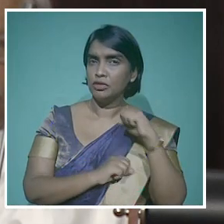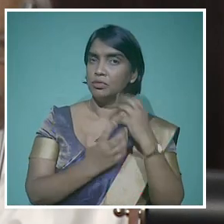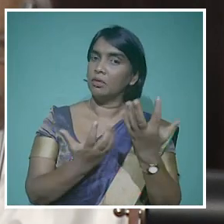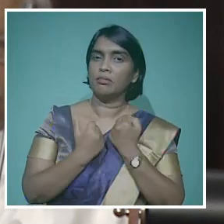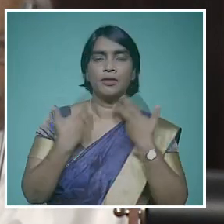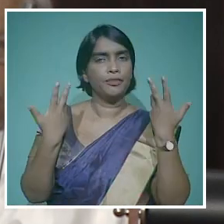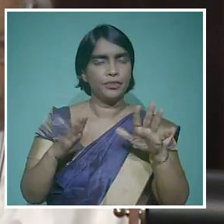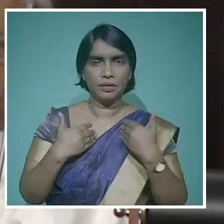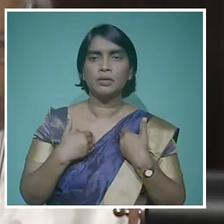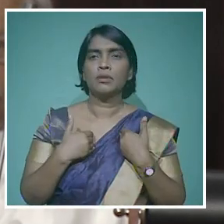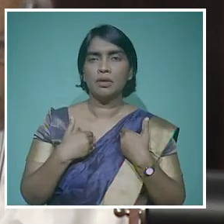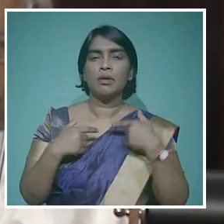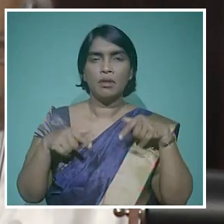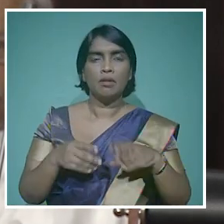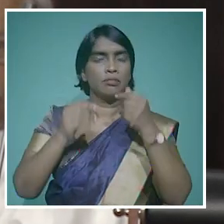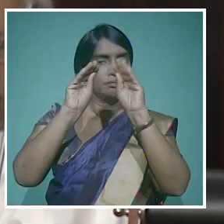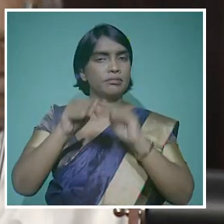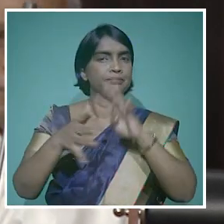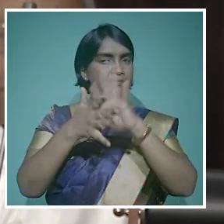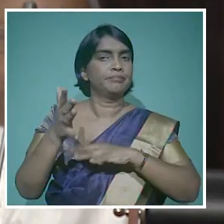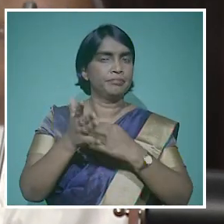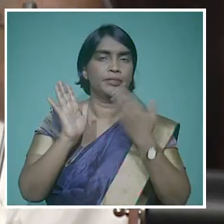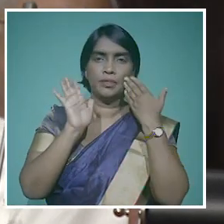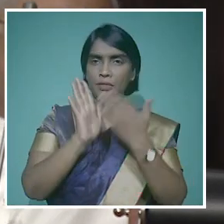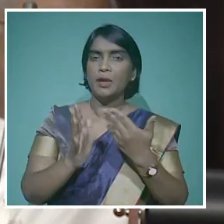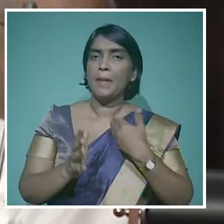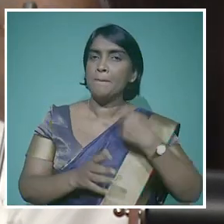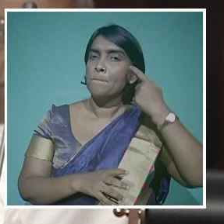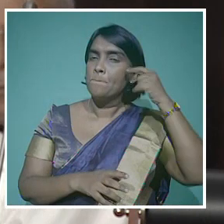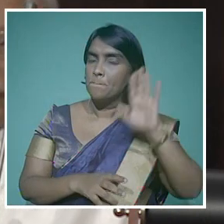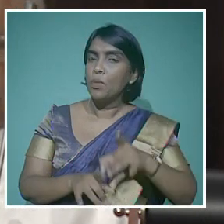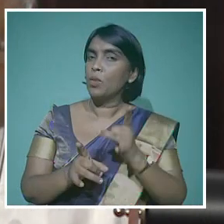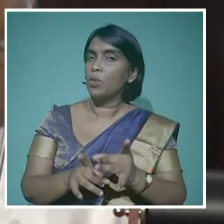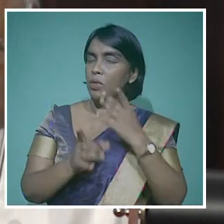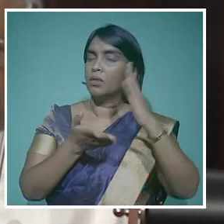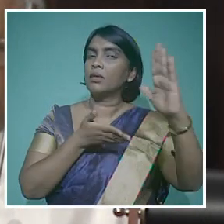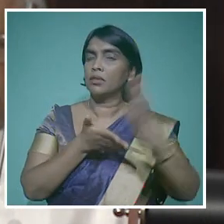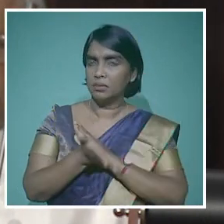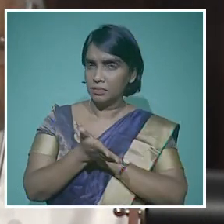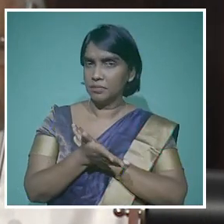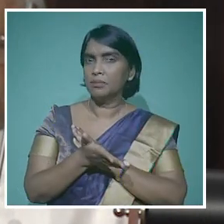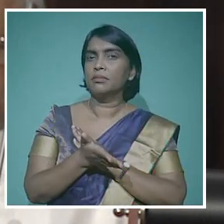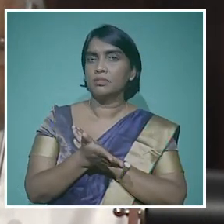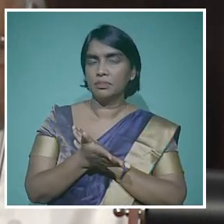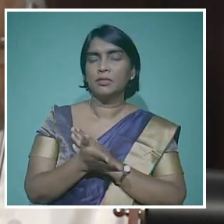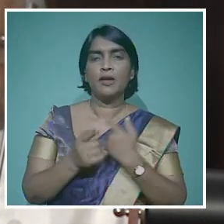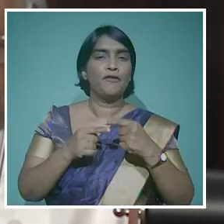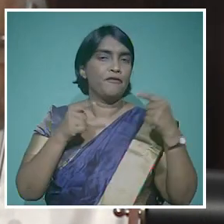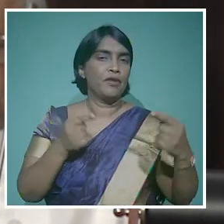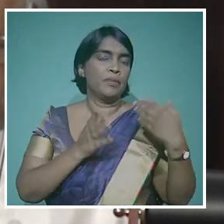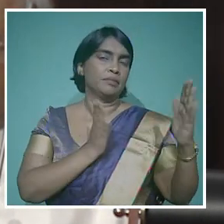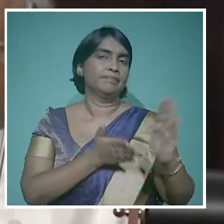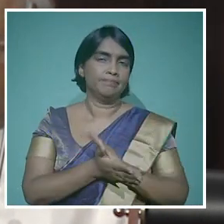ඉවරයි. ඒකයි මේ අයවැත් ගේන්නේ. ඉතින් මම බලාපොරොත්තු වෙන ඒ වගේම සහයෝගය අපිට විපක්ෂයෙන් ලැබේ